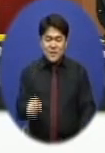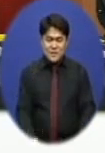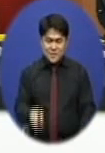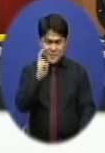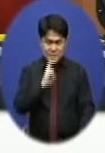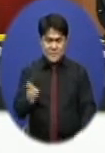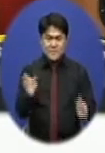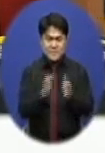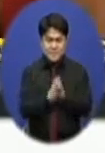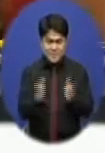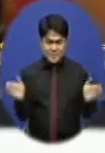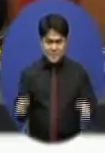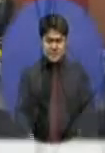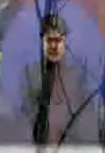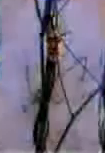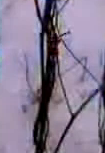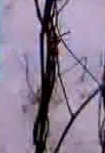어때서 음악 주세요.